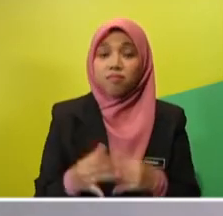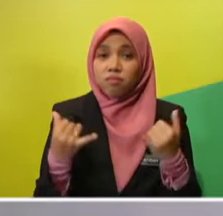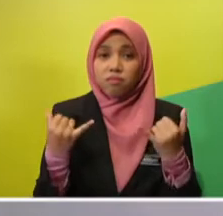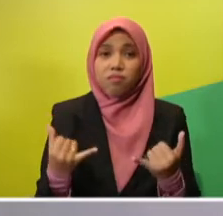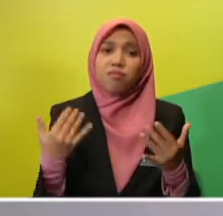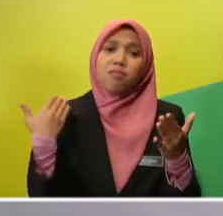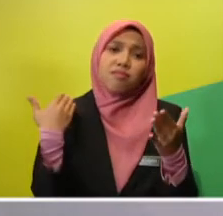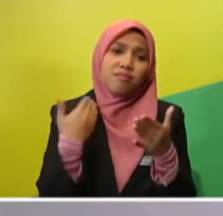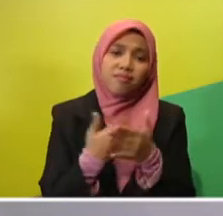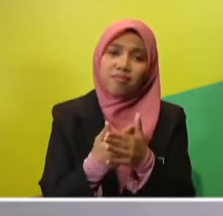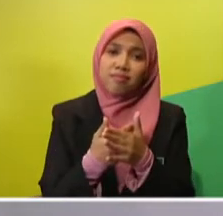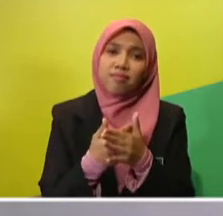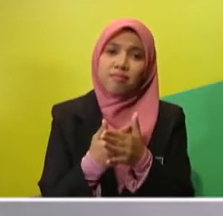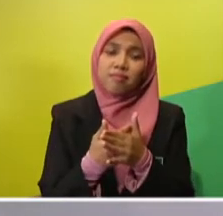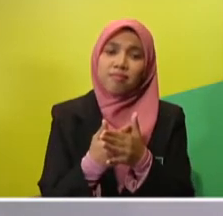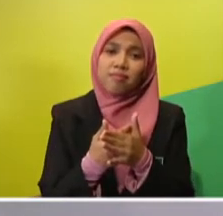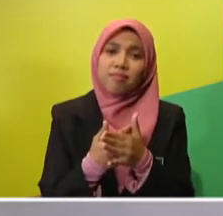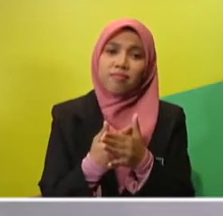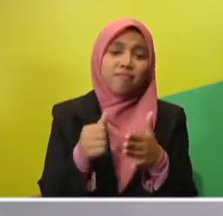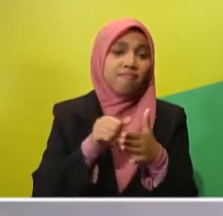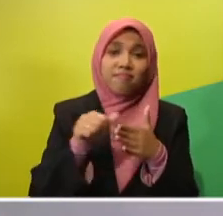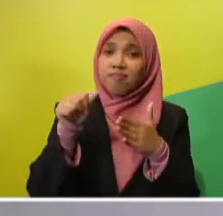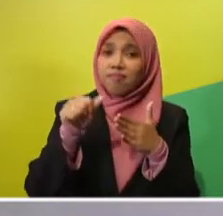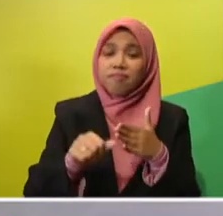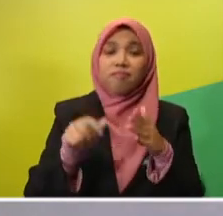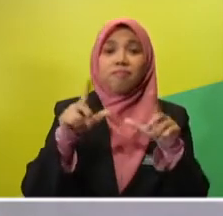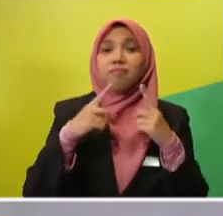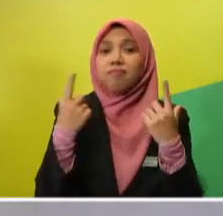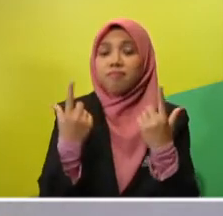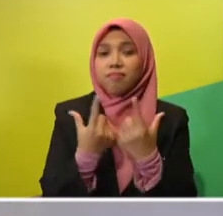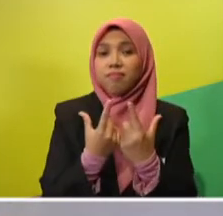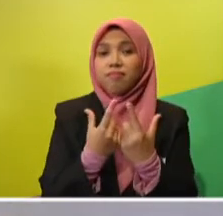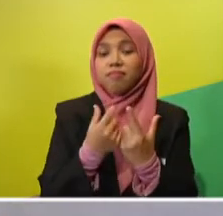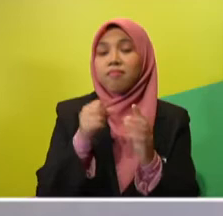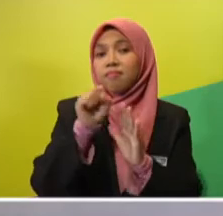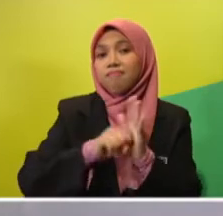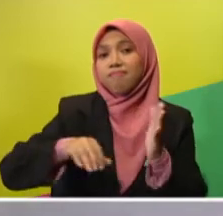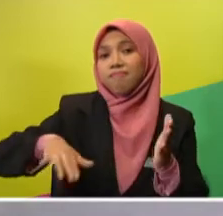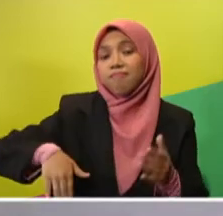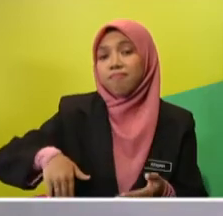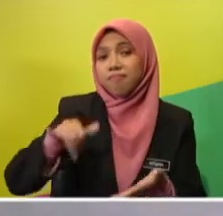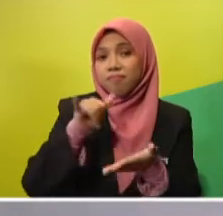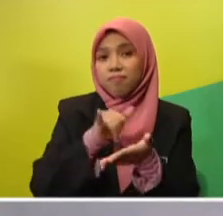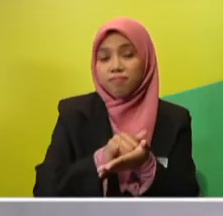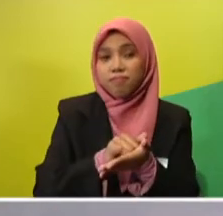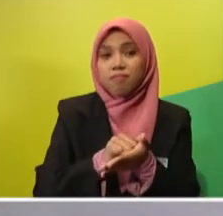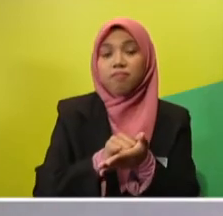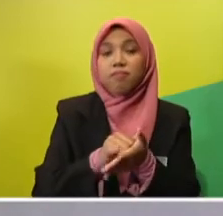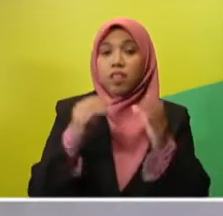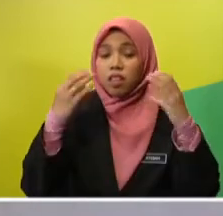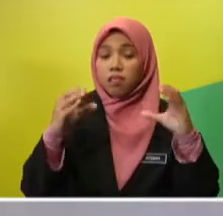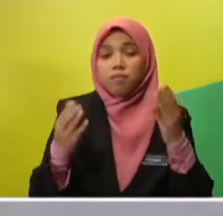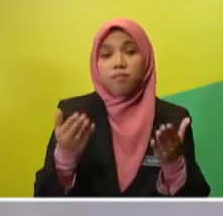sebenarnya dah sampai kepada penghujung kelas kita pada hari ini. Sebelum itu, mungkin cikgu boleh dapat memberikan